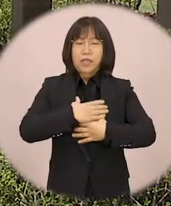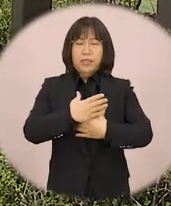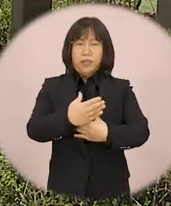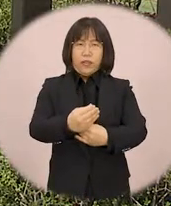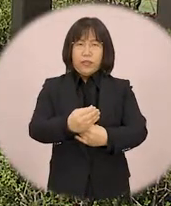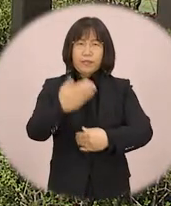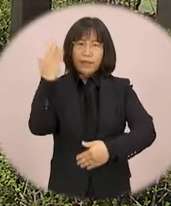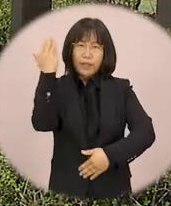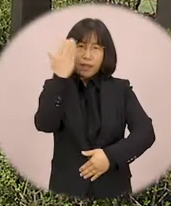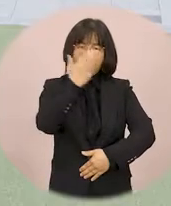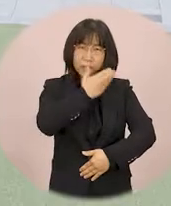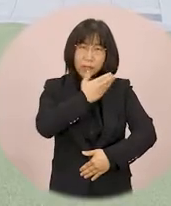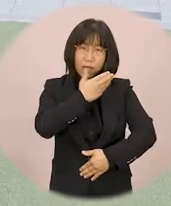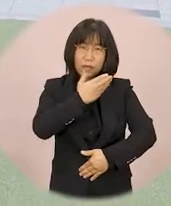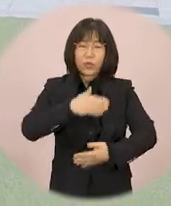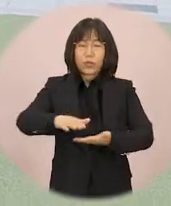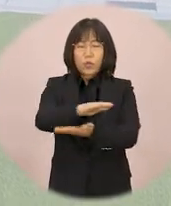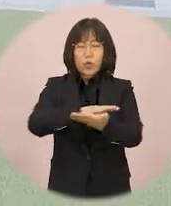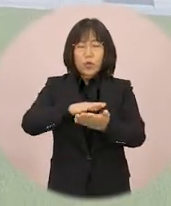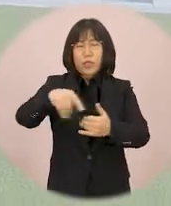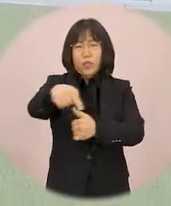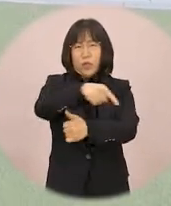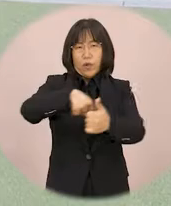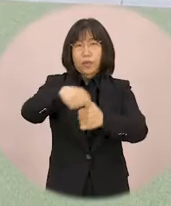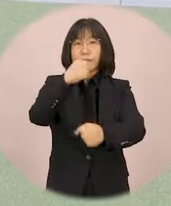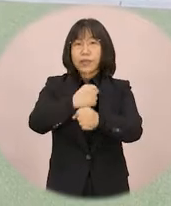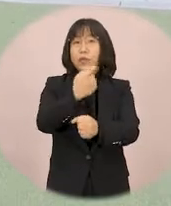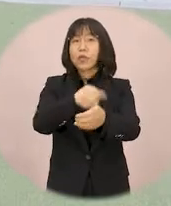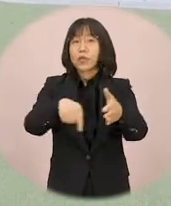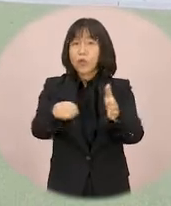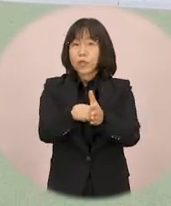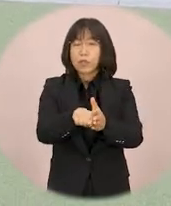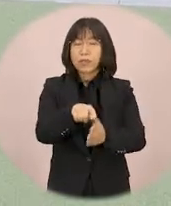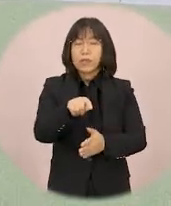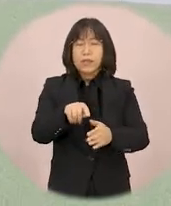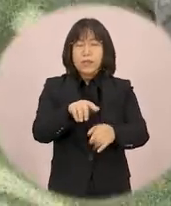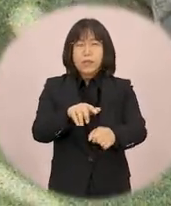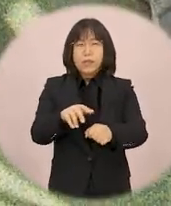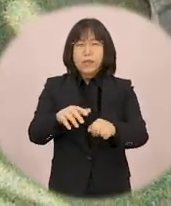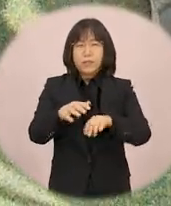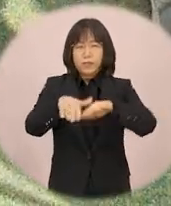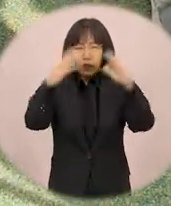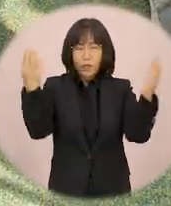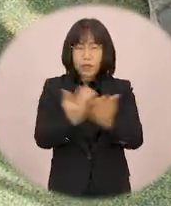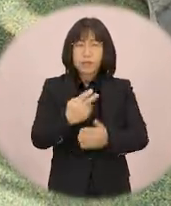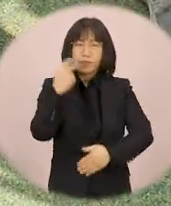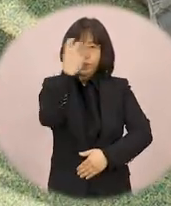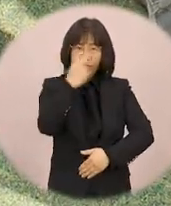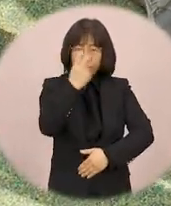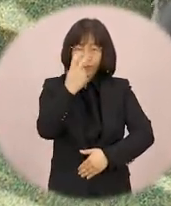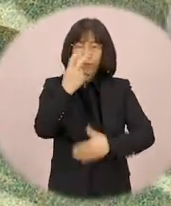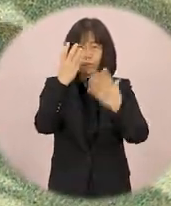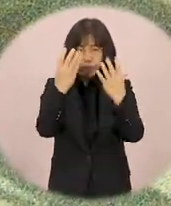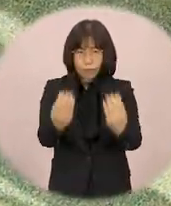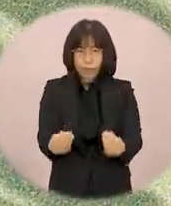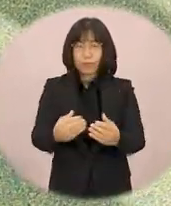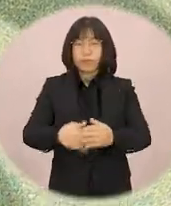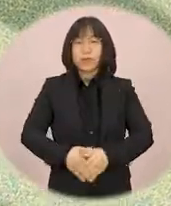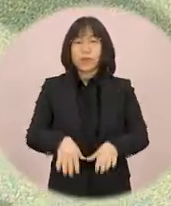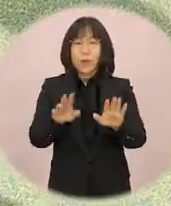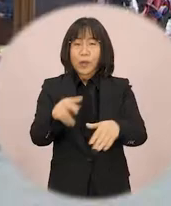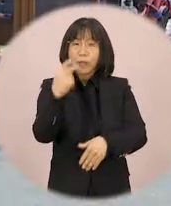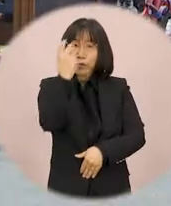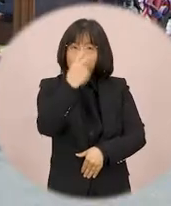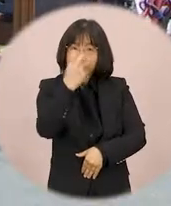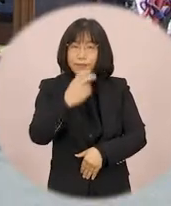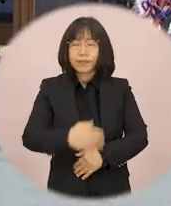강서구가 안전하고 쾌적한 어린이 놀이 환경 조성을 위해 어린이 놀이시설에 대한 일제 점검을 실시했습니다.